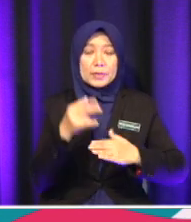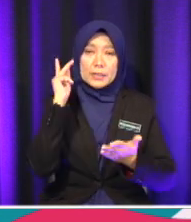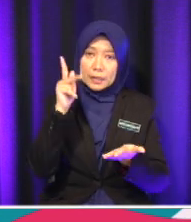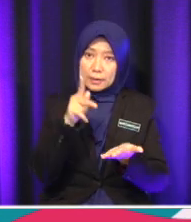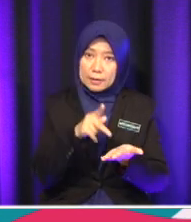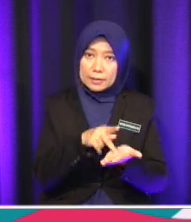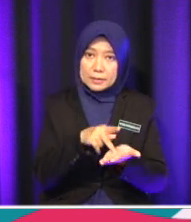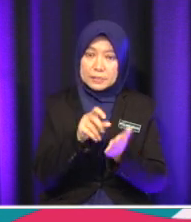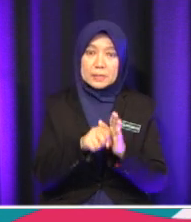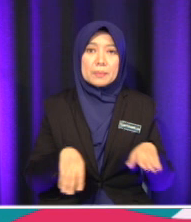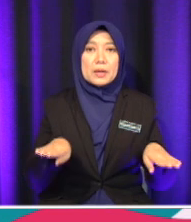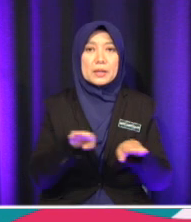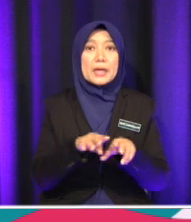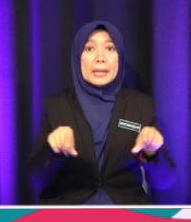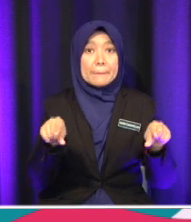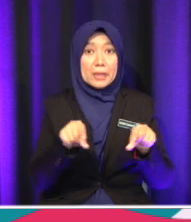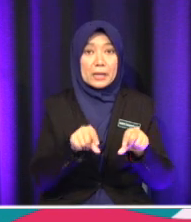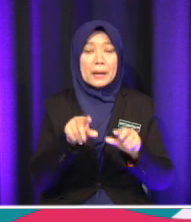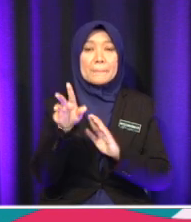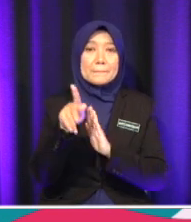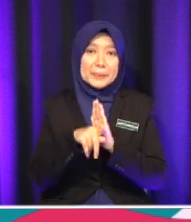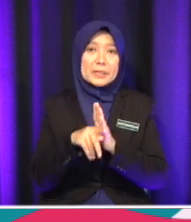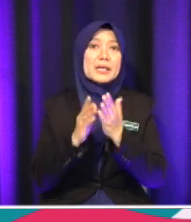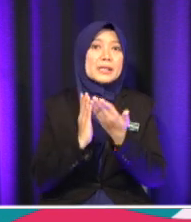sebagai timbangan perhikmatan